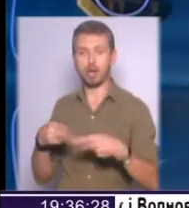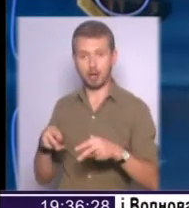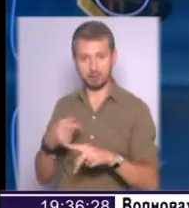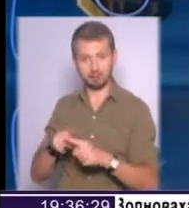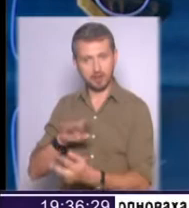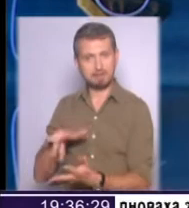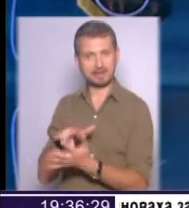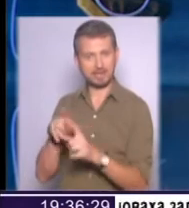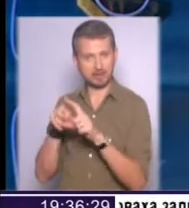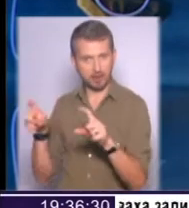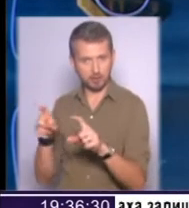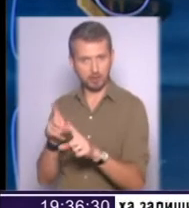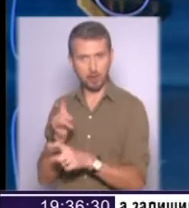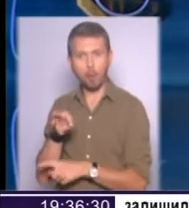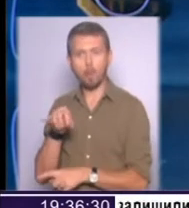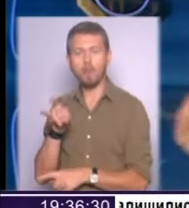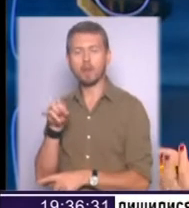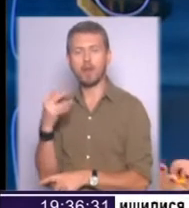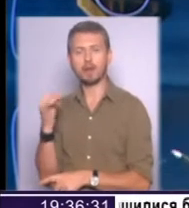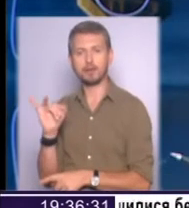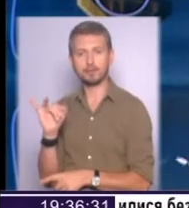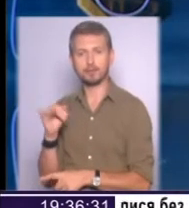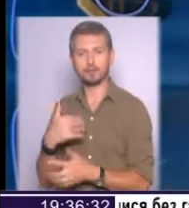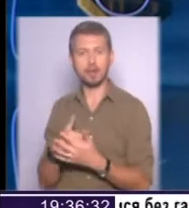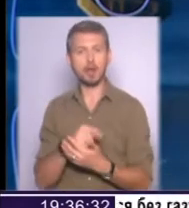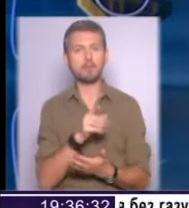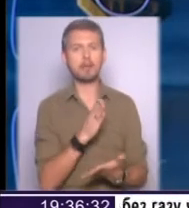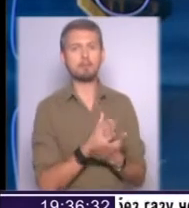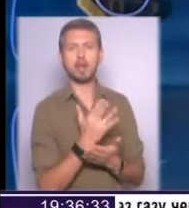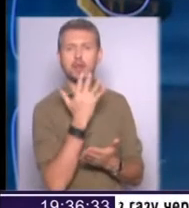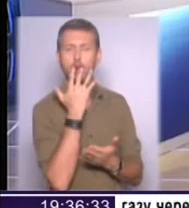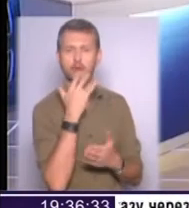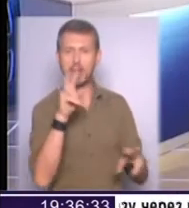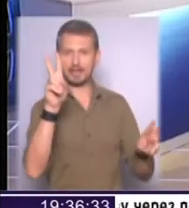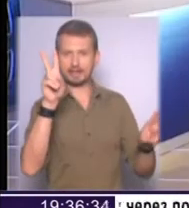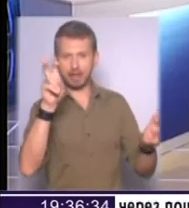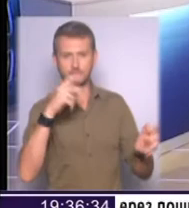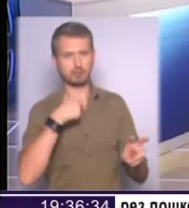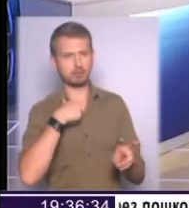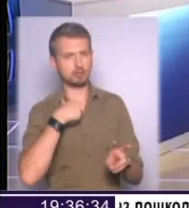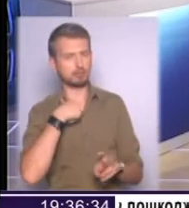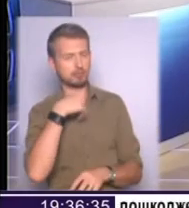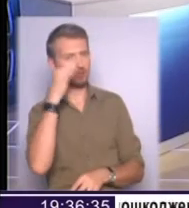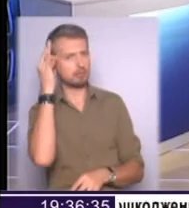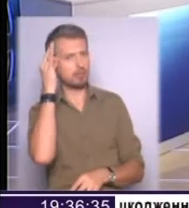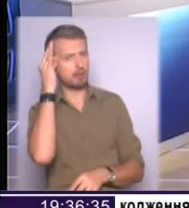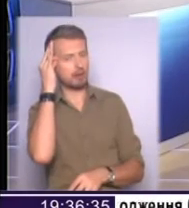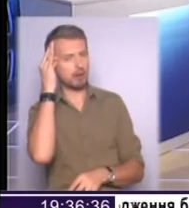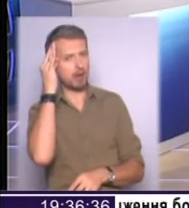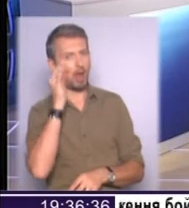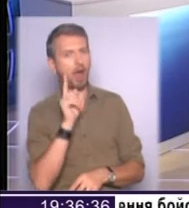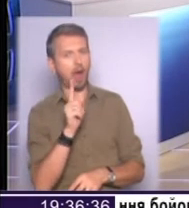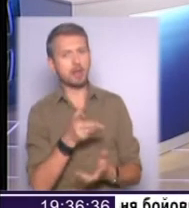закладом, якщо я не помиляюся, буде... Він має національний статус, наскільки я пригадую собі, але є,